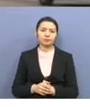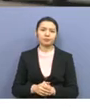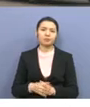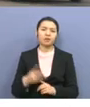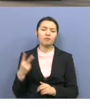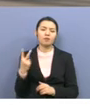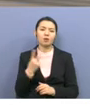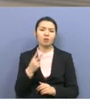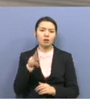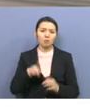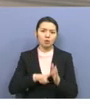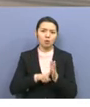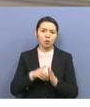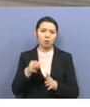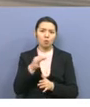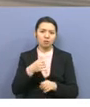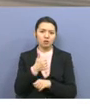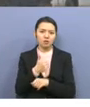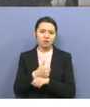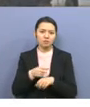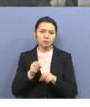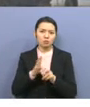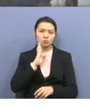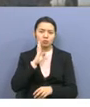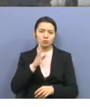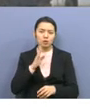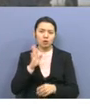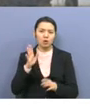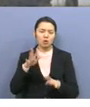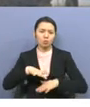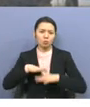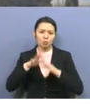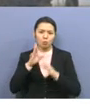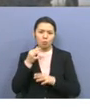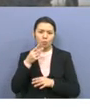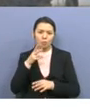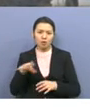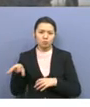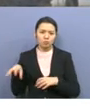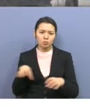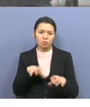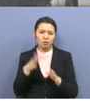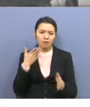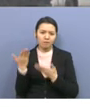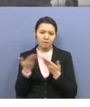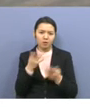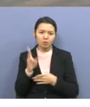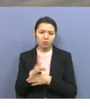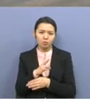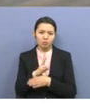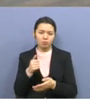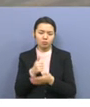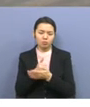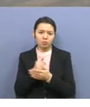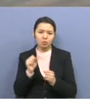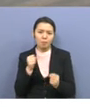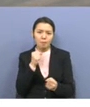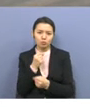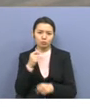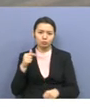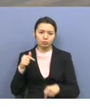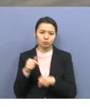Екінші желтоқсаннан бері облыстың басым аумағында таңғы мезгілде тұман, көктайғақ кешкілікте екпінді жел тұрып, түнде бұрқасын байқалады.